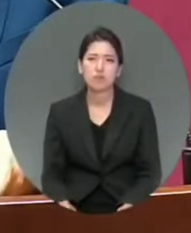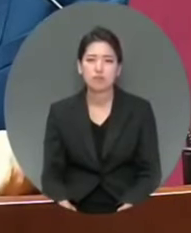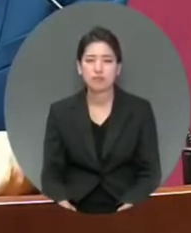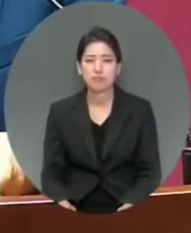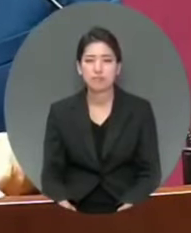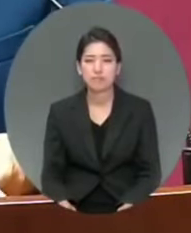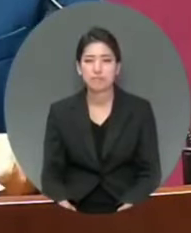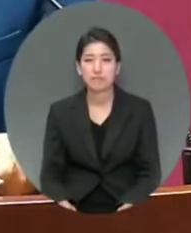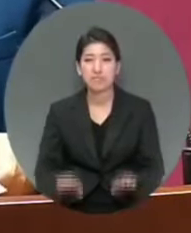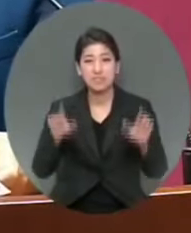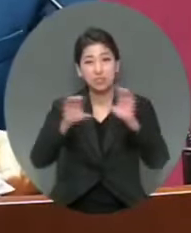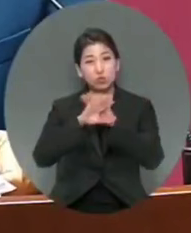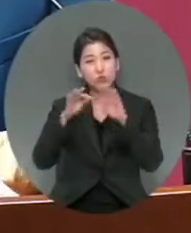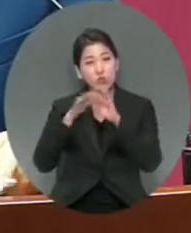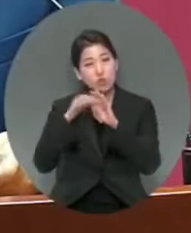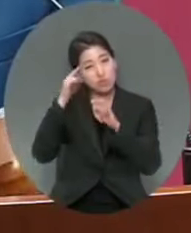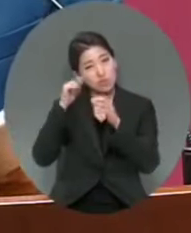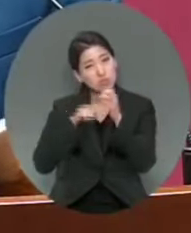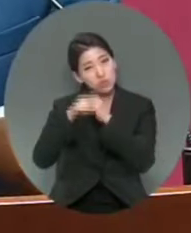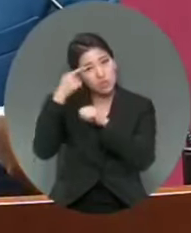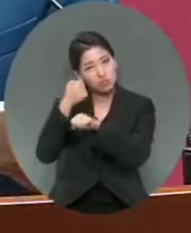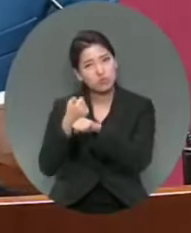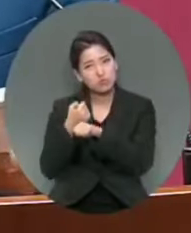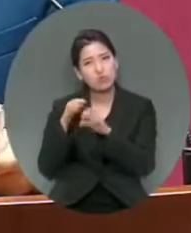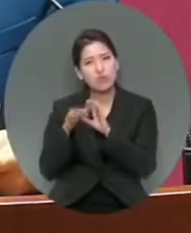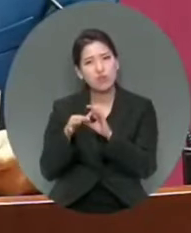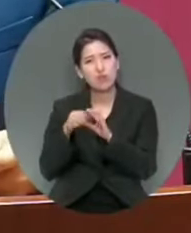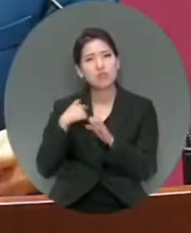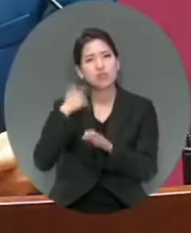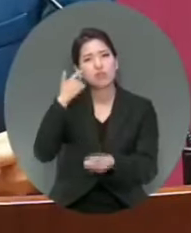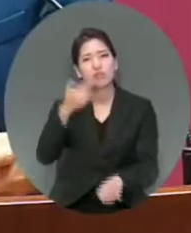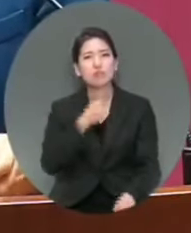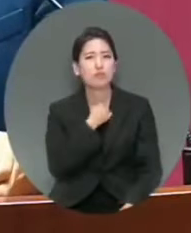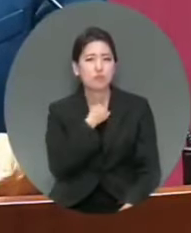기금 R&D 예산 문제 이 심각한 상황에 대해서 질문을 좀 드릴게요.